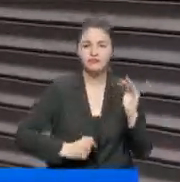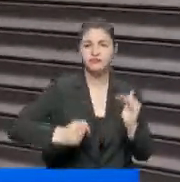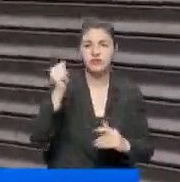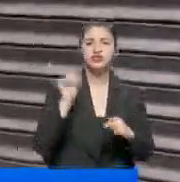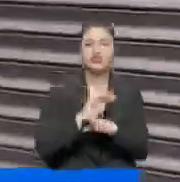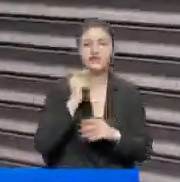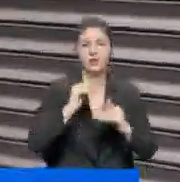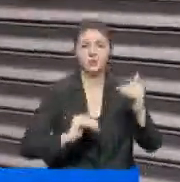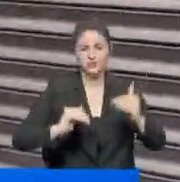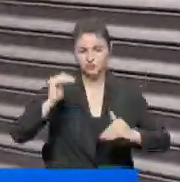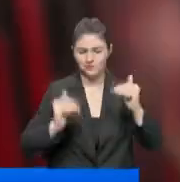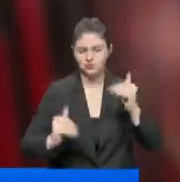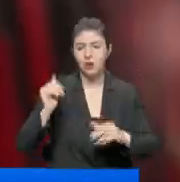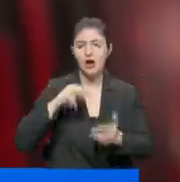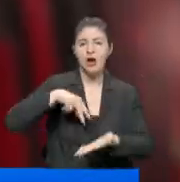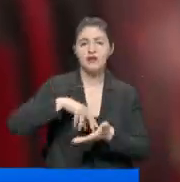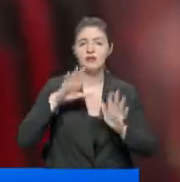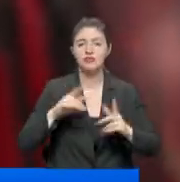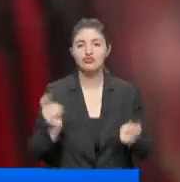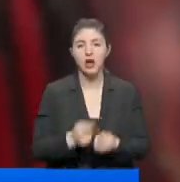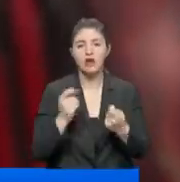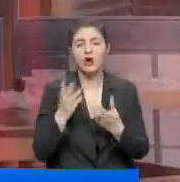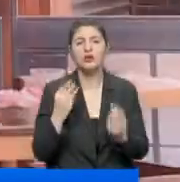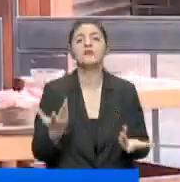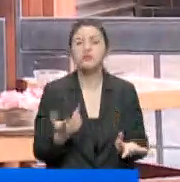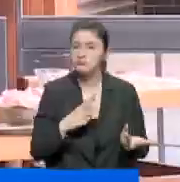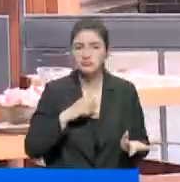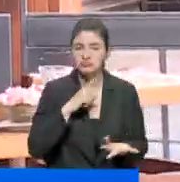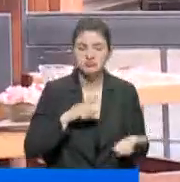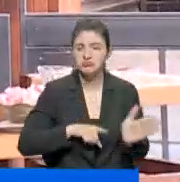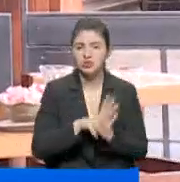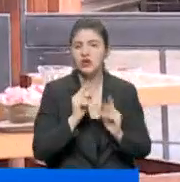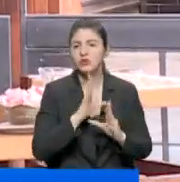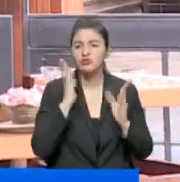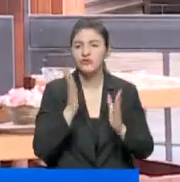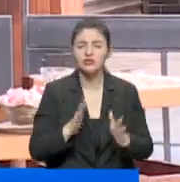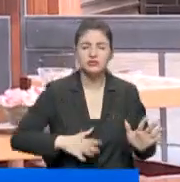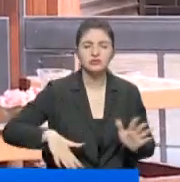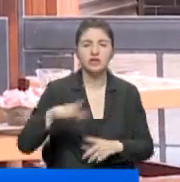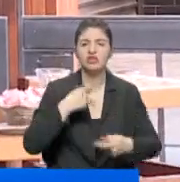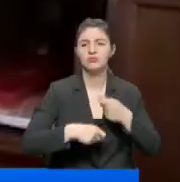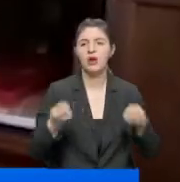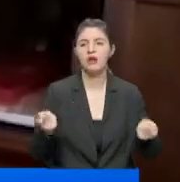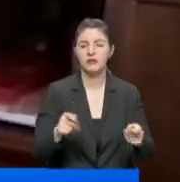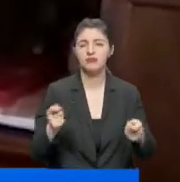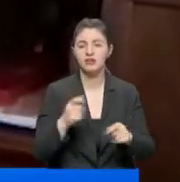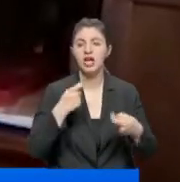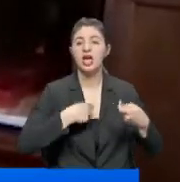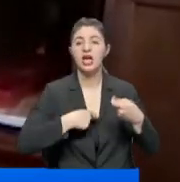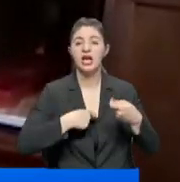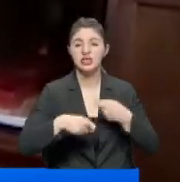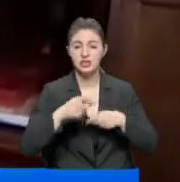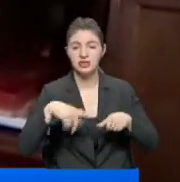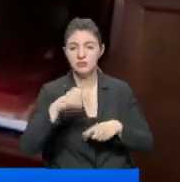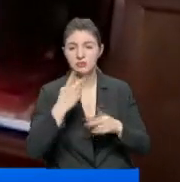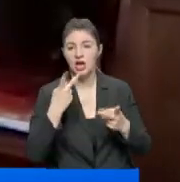yaşanan fiyat dalgalanmaları, ayakta kalmaya çalışan ancak başaramayan onlarca işletme kepenk kapattı. İşletme sermayelerinde